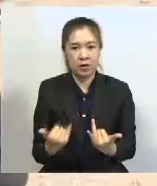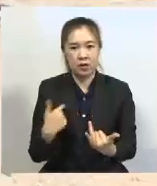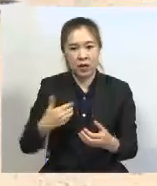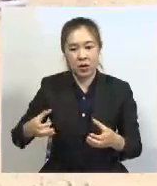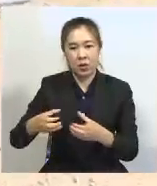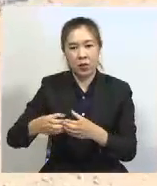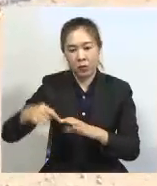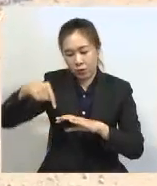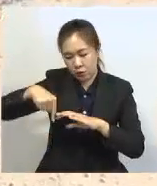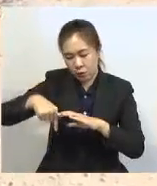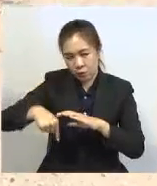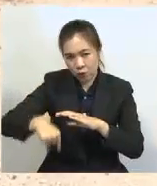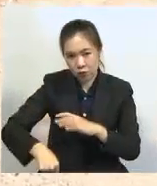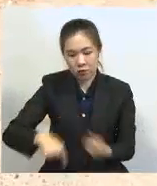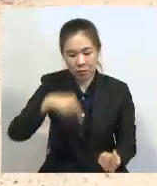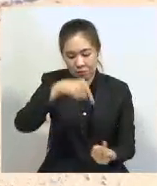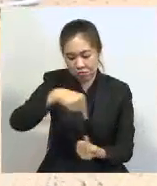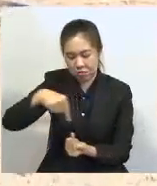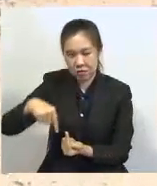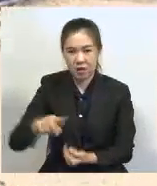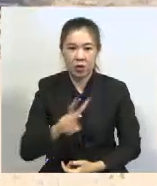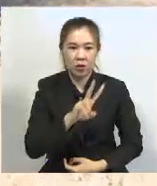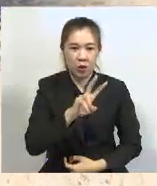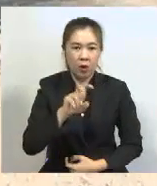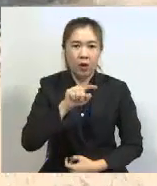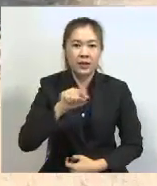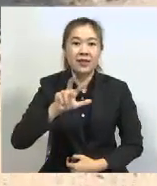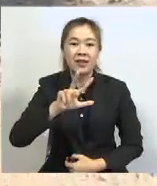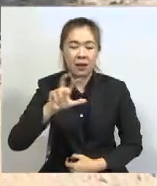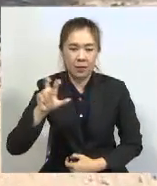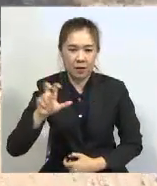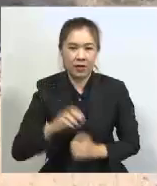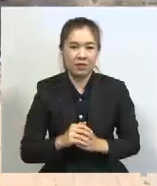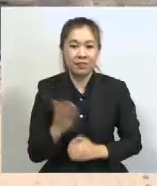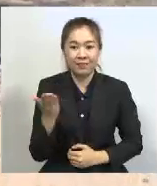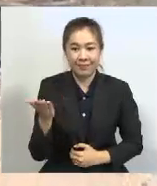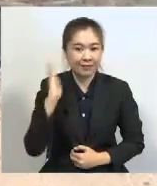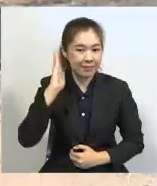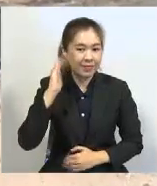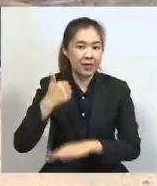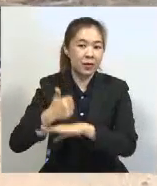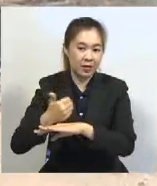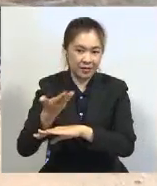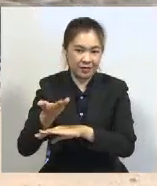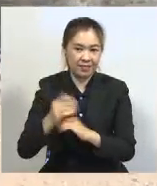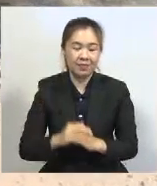ดบ่อแล้ว200ถึง300บ่อทีเดียวค่ะเดี๋ยวไปฟังหัวหน้าชุดขุดเจาะน้ำบาดาลกันห